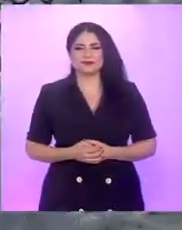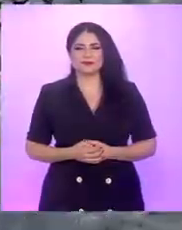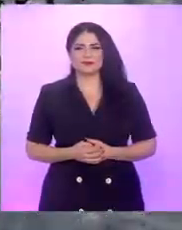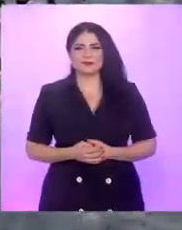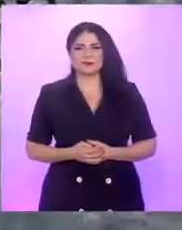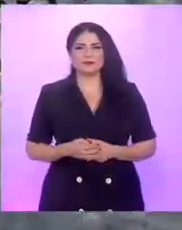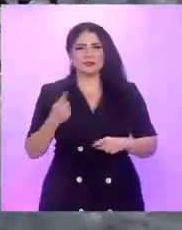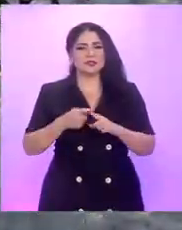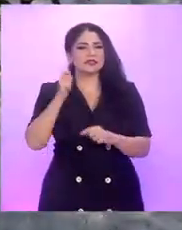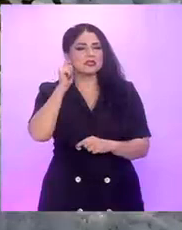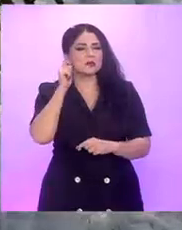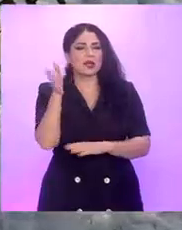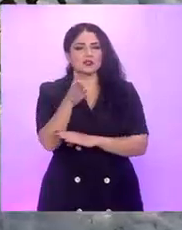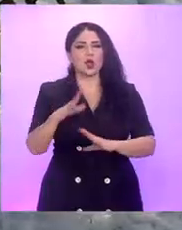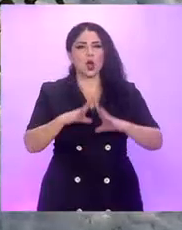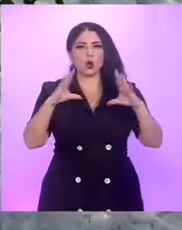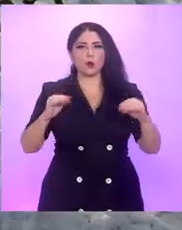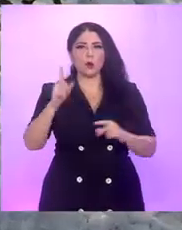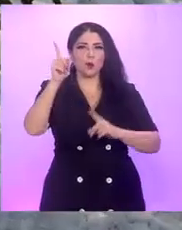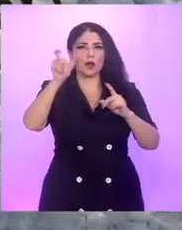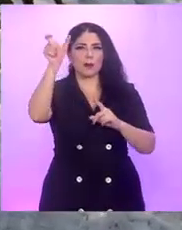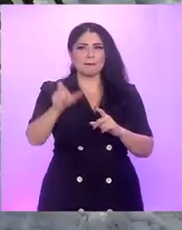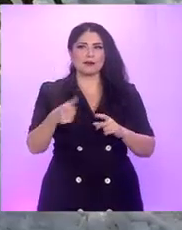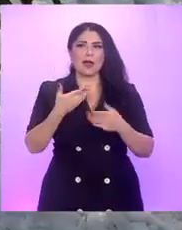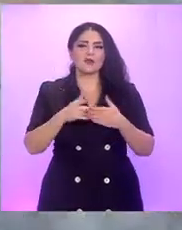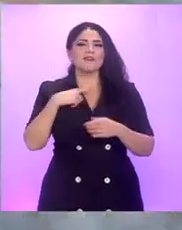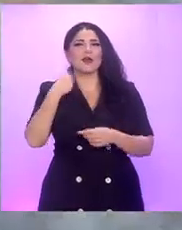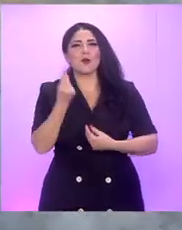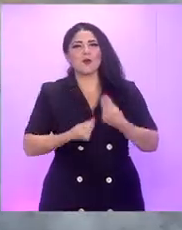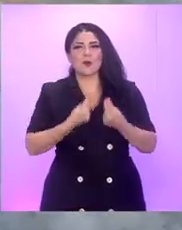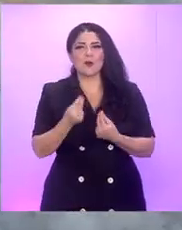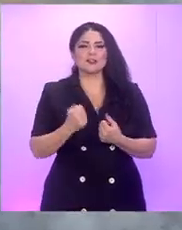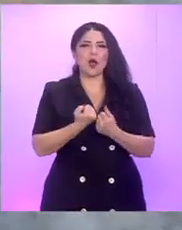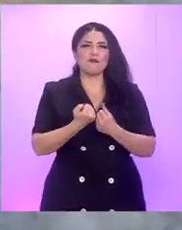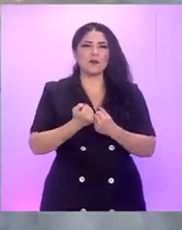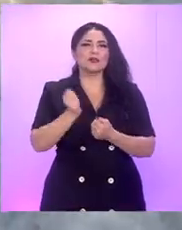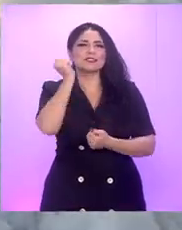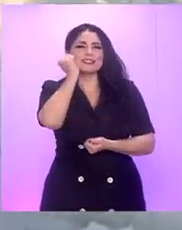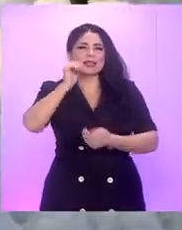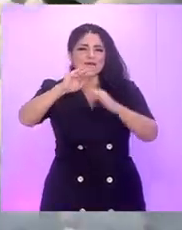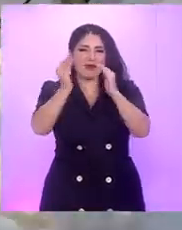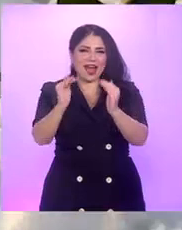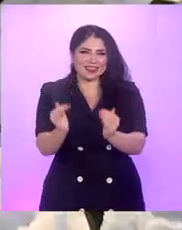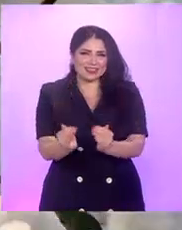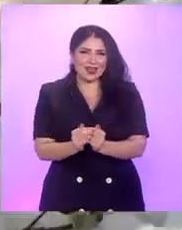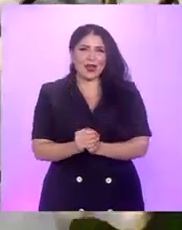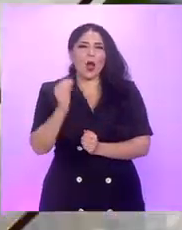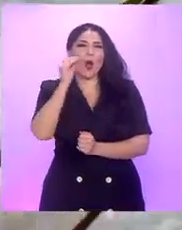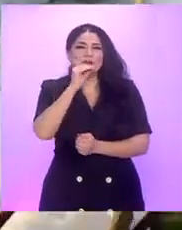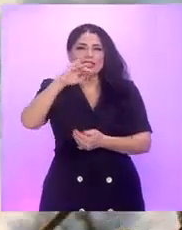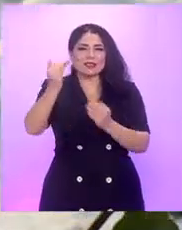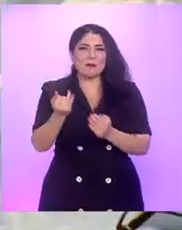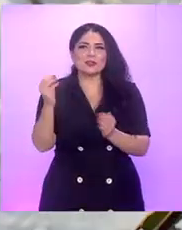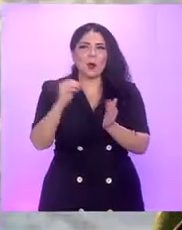frece ziua țării române anonime au încercat să facă haz de necaz și au meșterit ce au lăsat la vedere lângă șoseaua din Copăceni